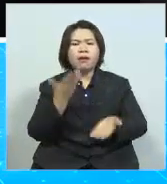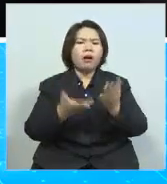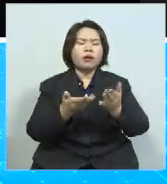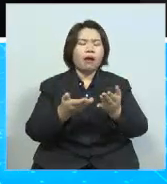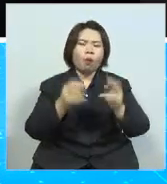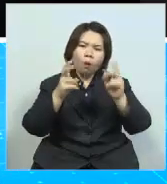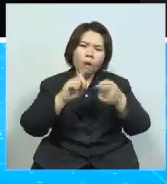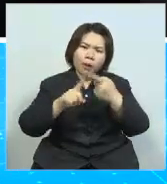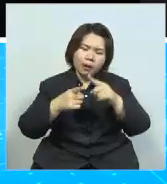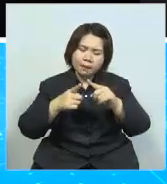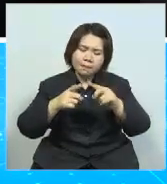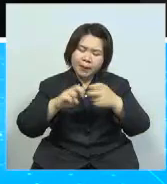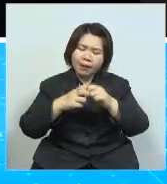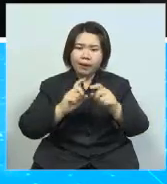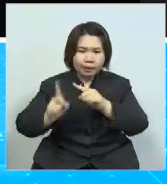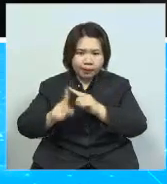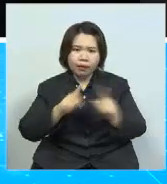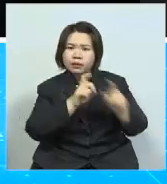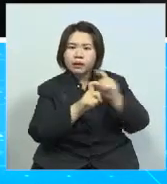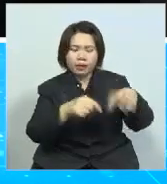ามารถไปถึงได้เลยนะครับ